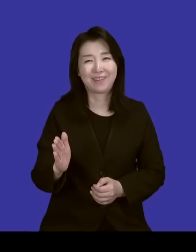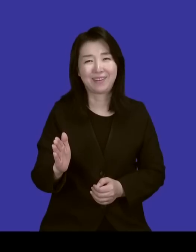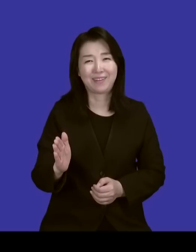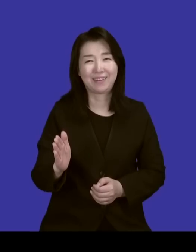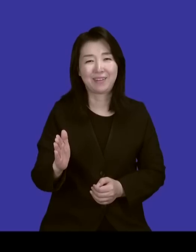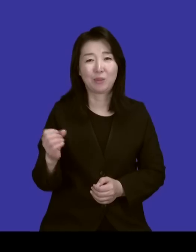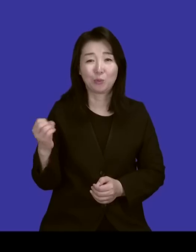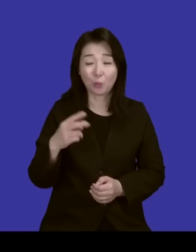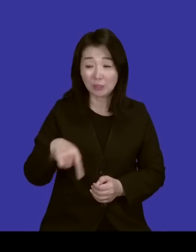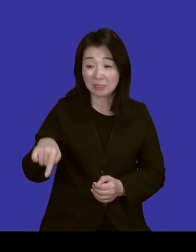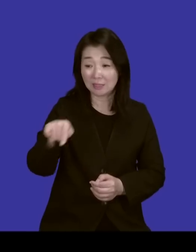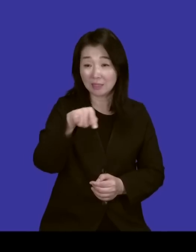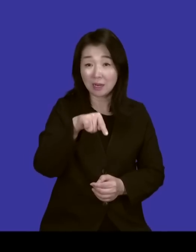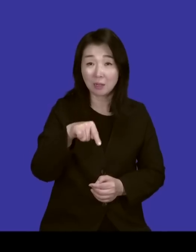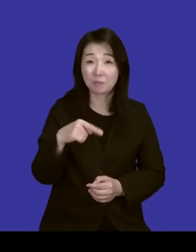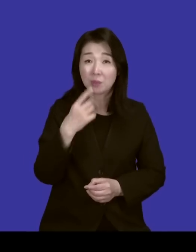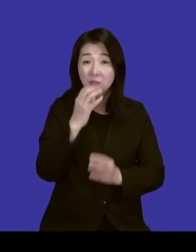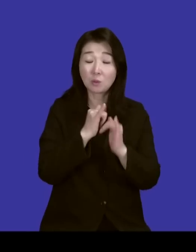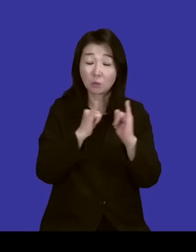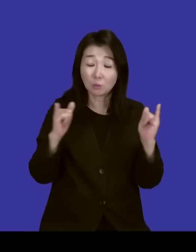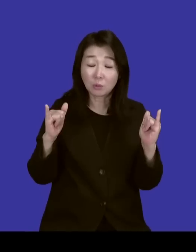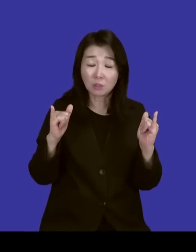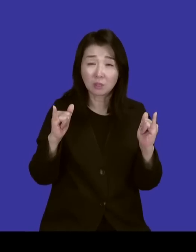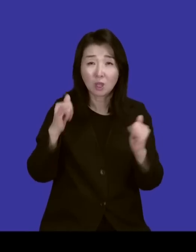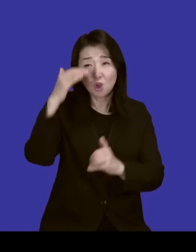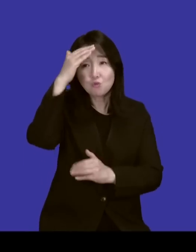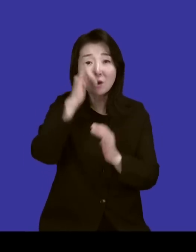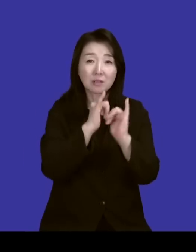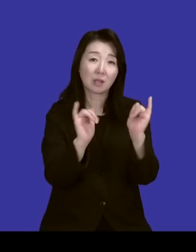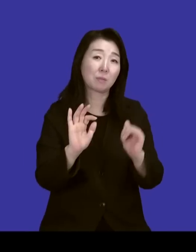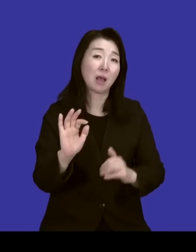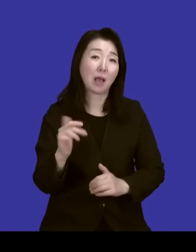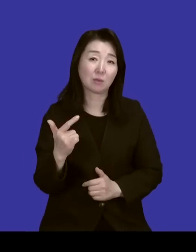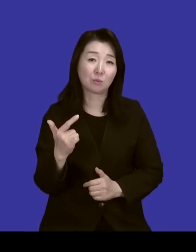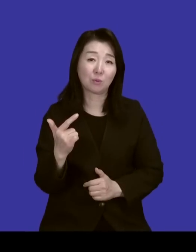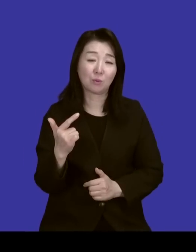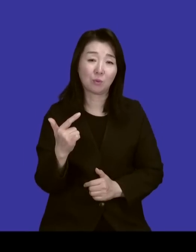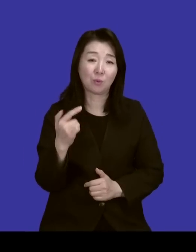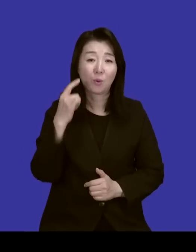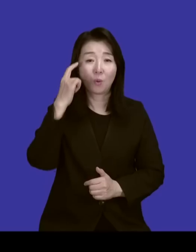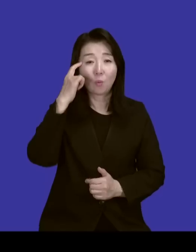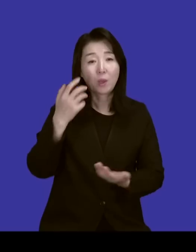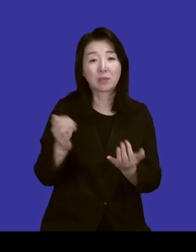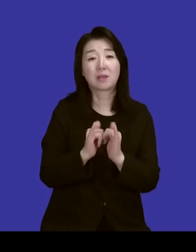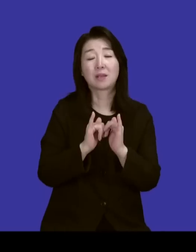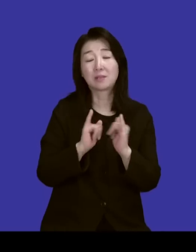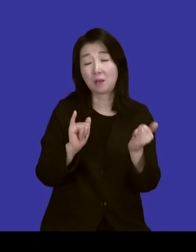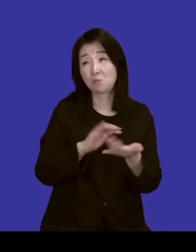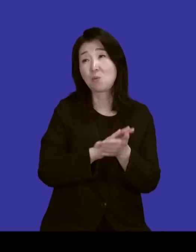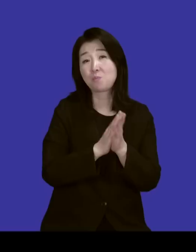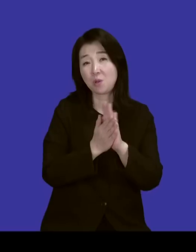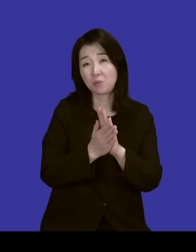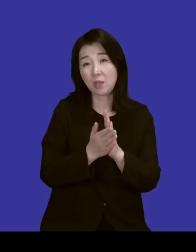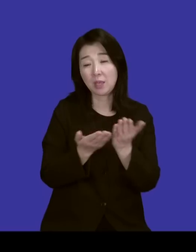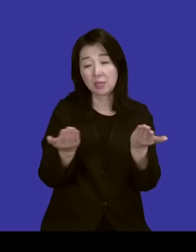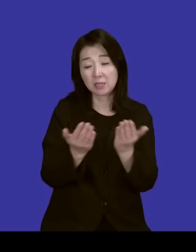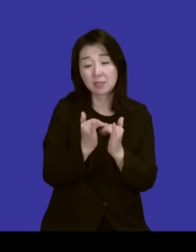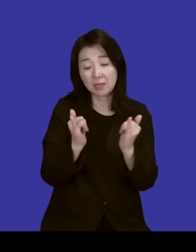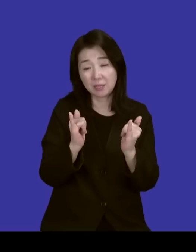이제 그들이 구경꾼이 아니라 그들이 일꾼이 되는 예. 사역자가